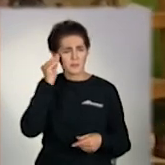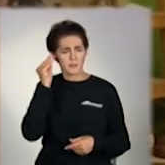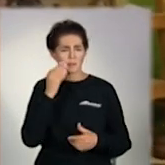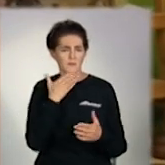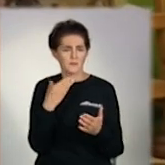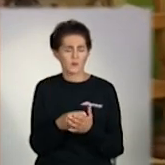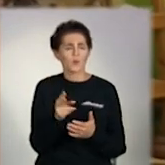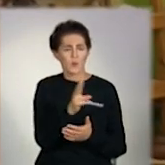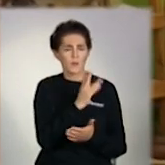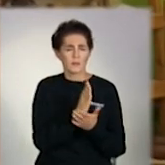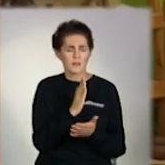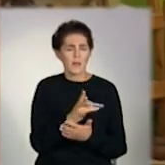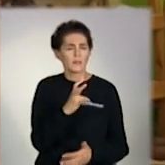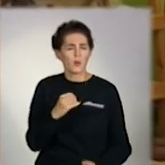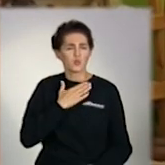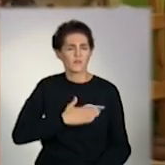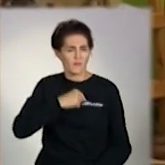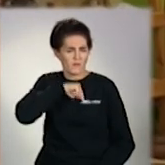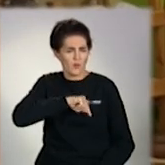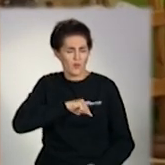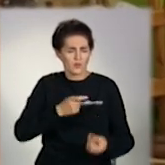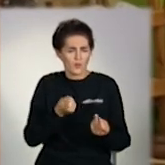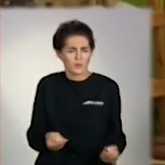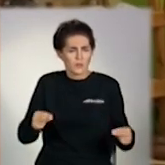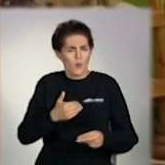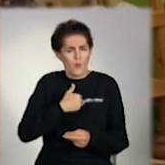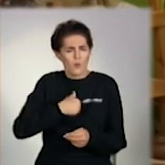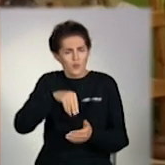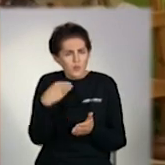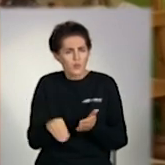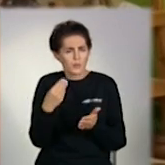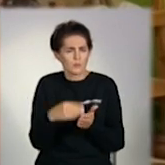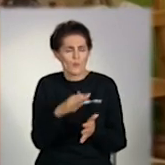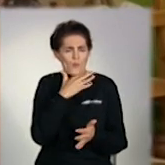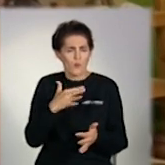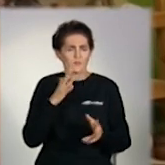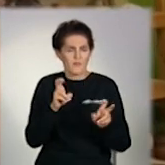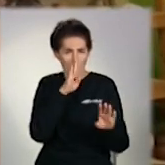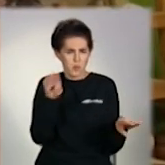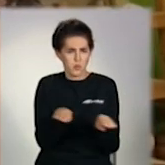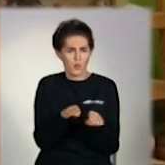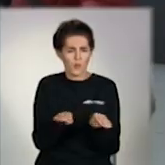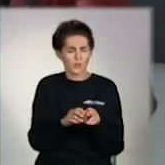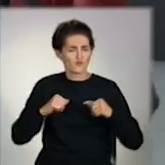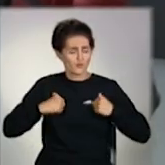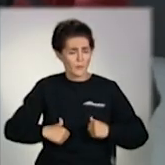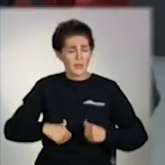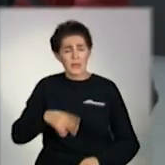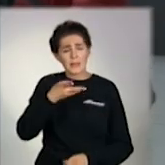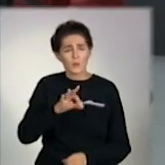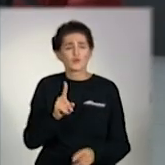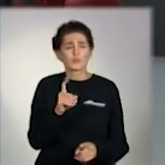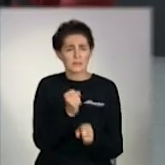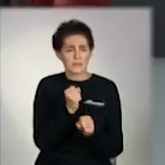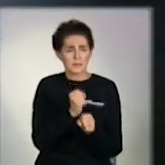некоторые неудовлетворенные потребности, за счет которых шопоголизм является компенсационным моментом. Та що робити,